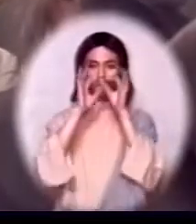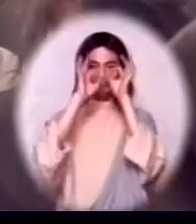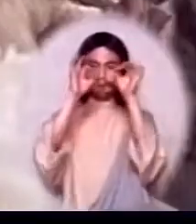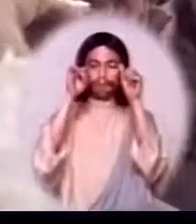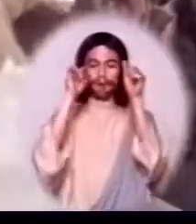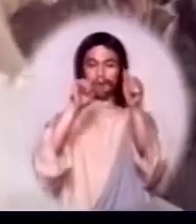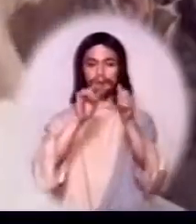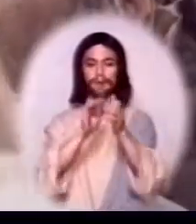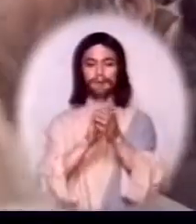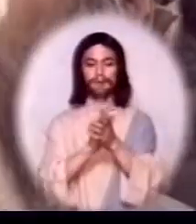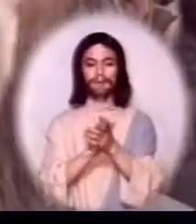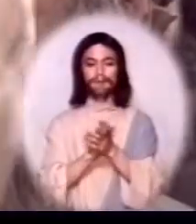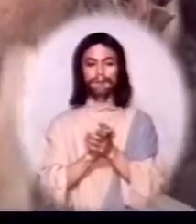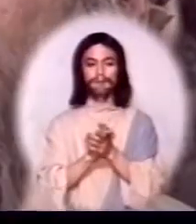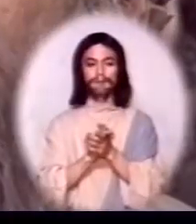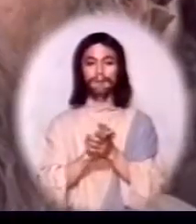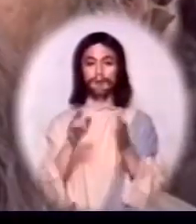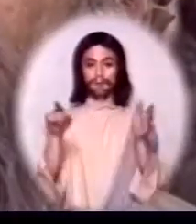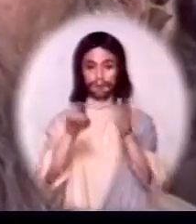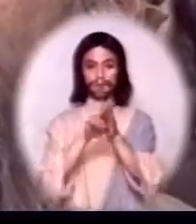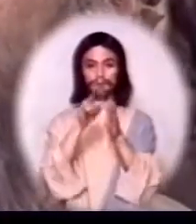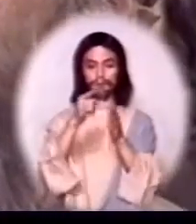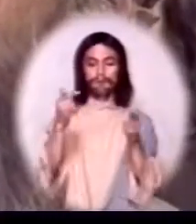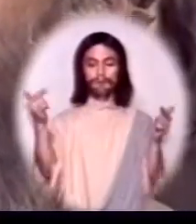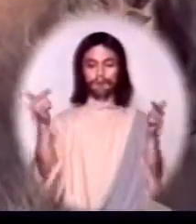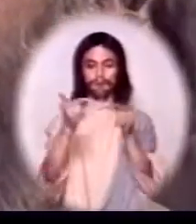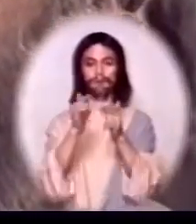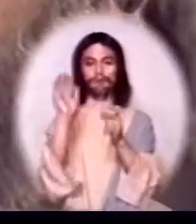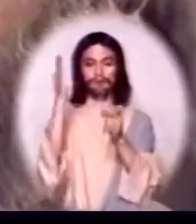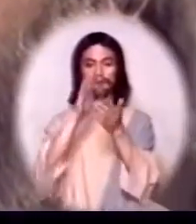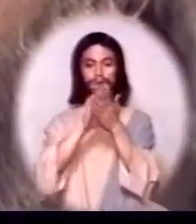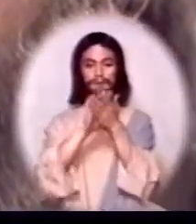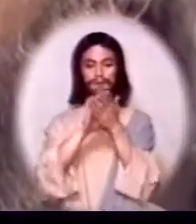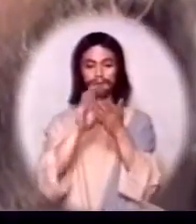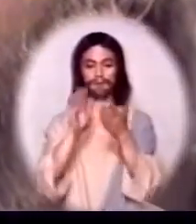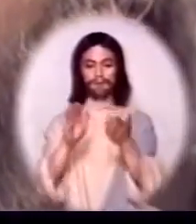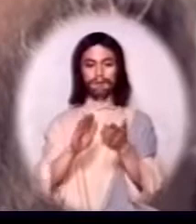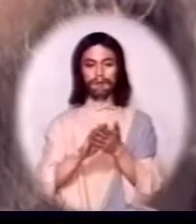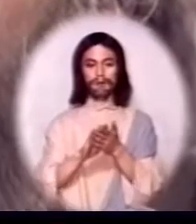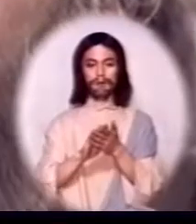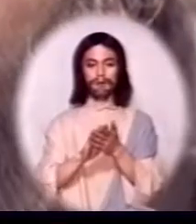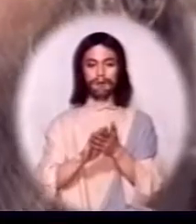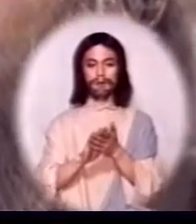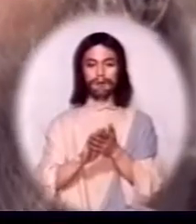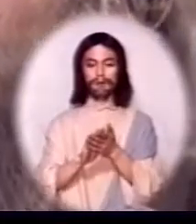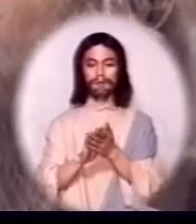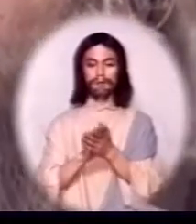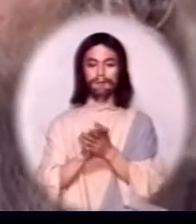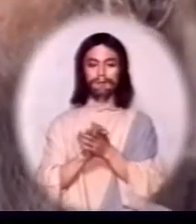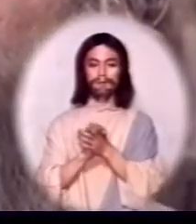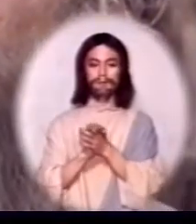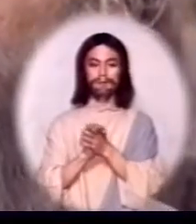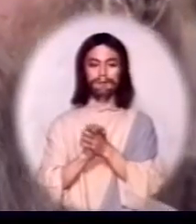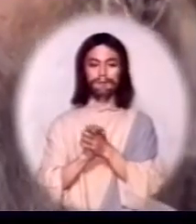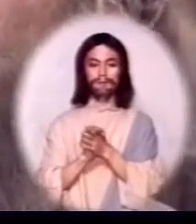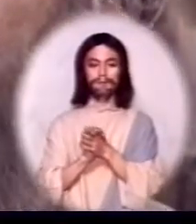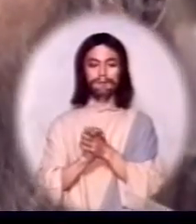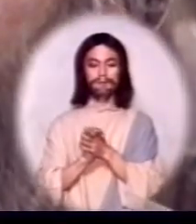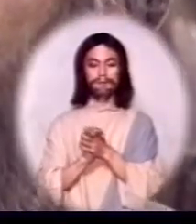그럼 보아라. 네 믿음이 너를 낫게 했느니라. 보인다.